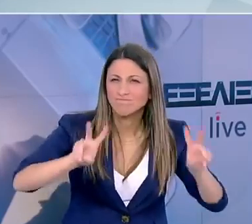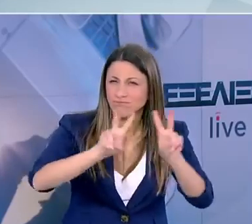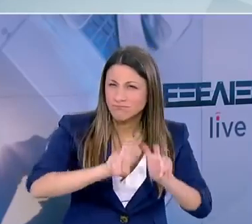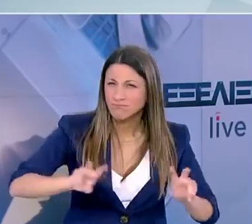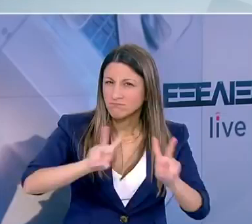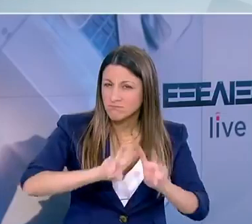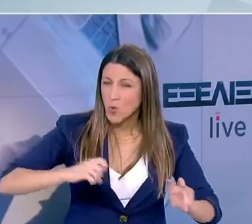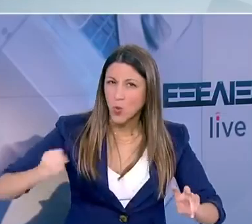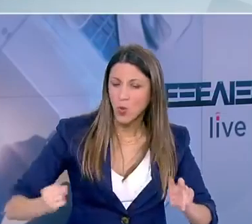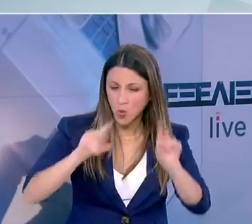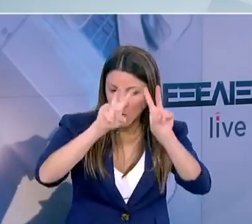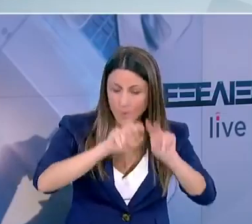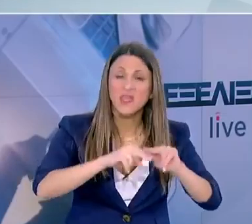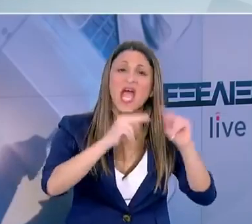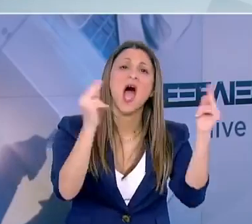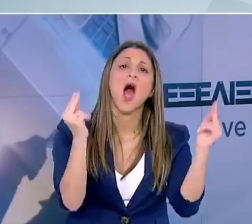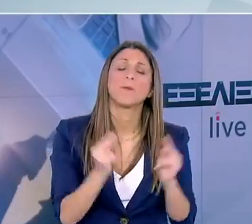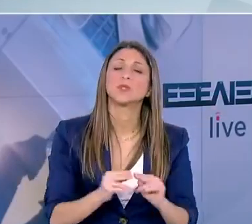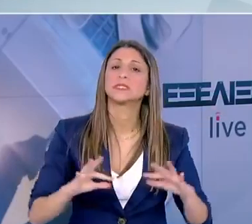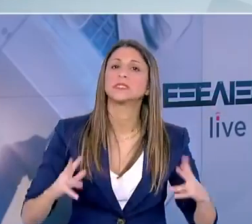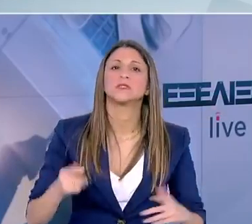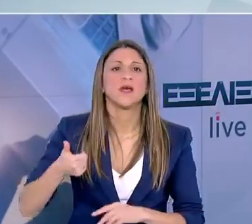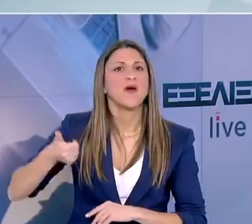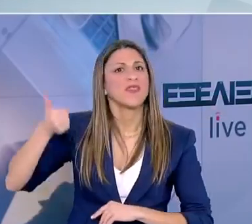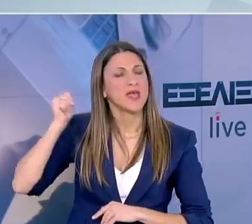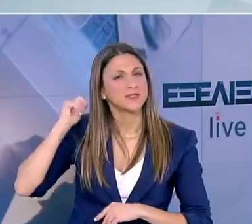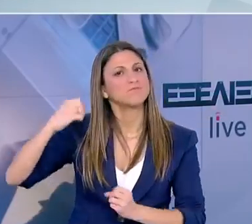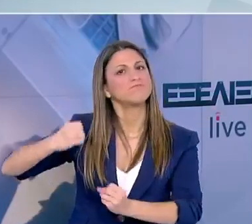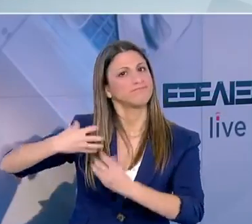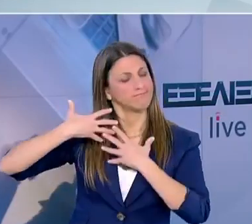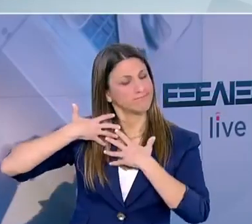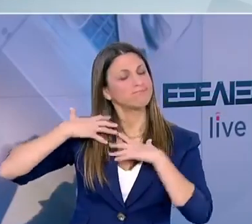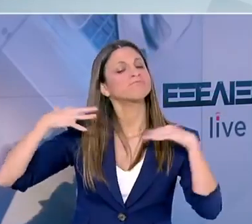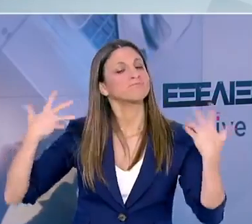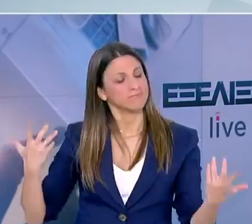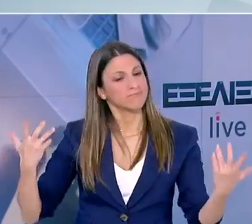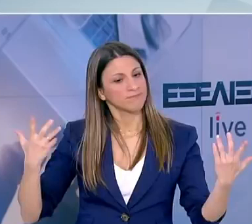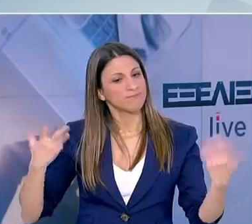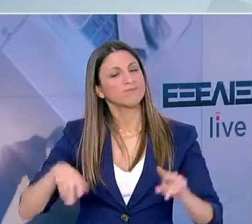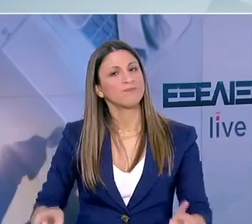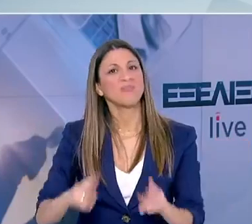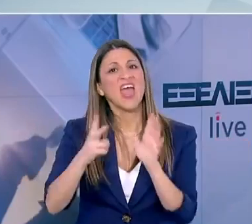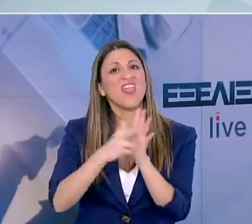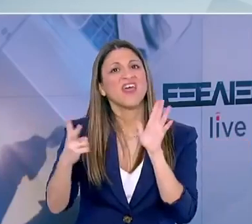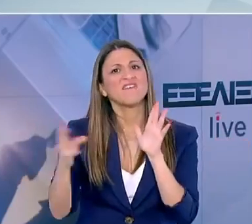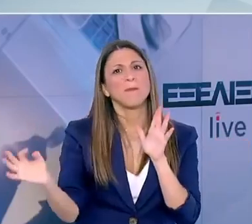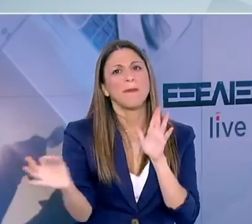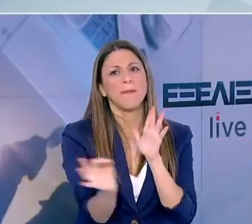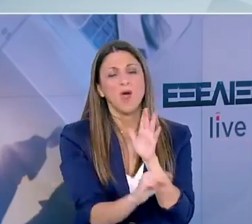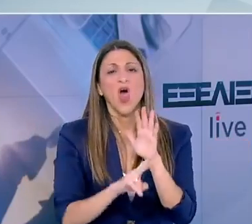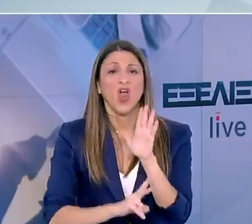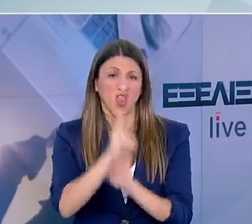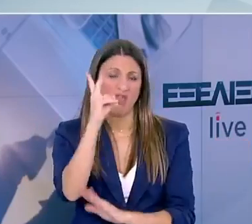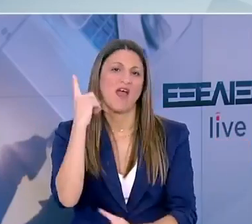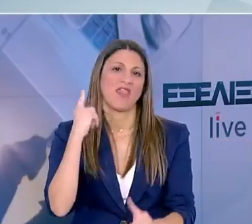επαφές. Το αποτέλεσμα ήταν χτες, ενημερωθήκαμε ότι στα 17 πρώτα κρούσματα 12 είχαν